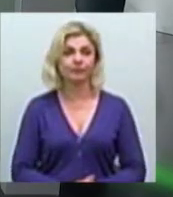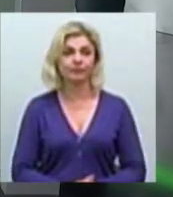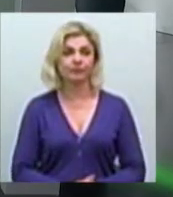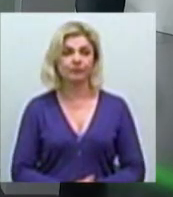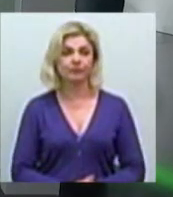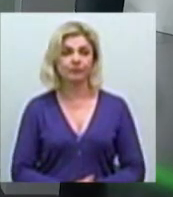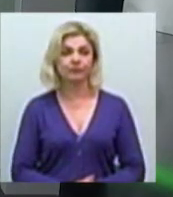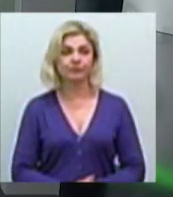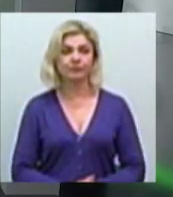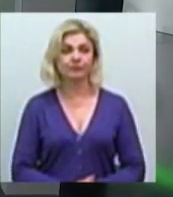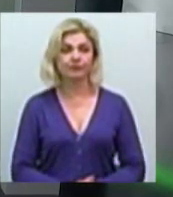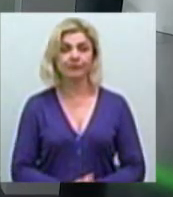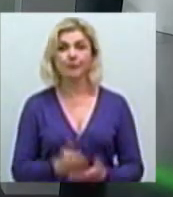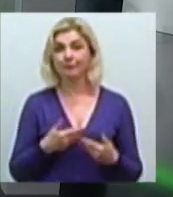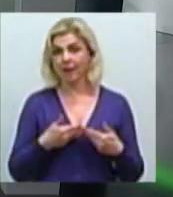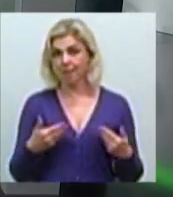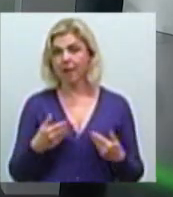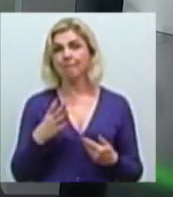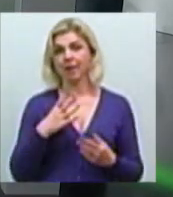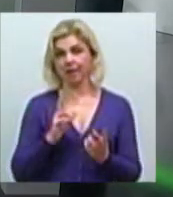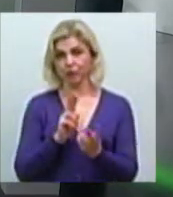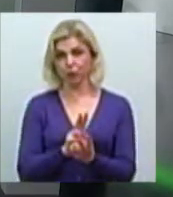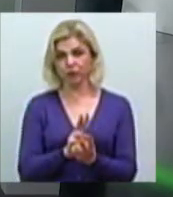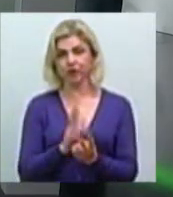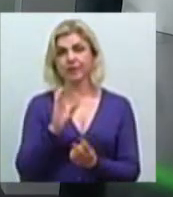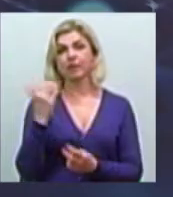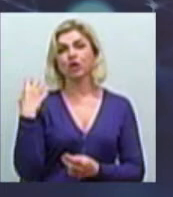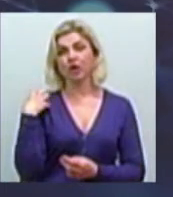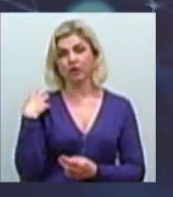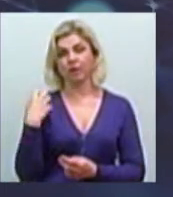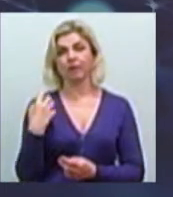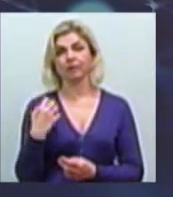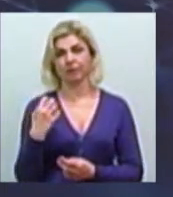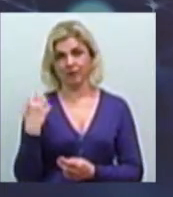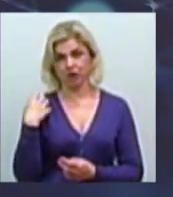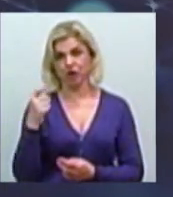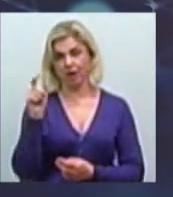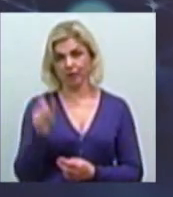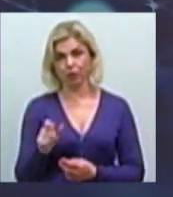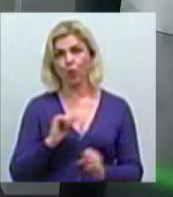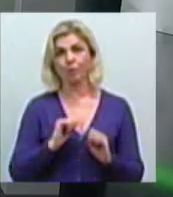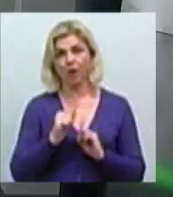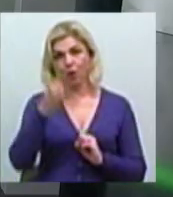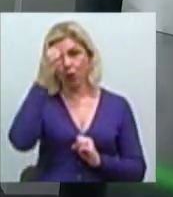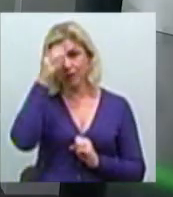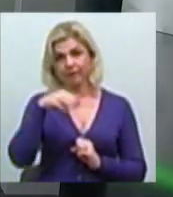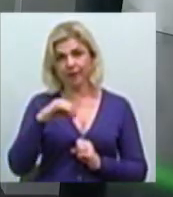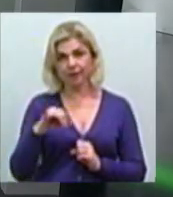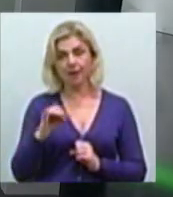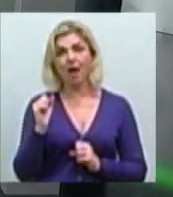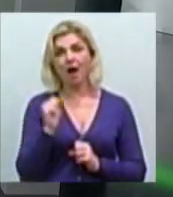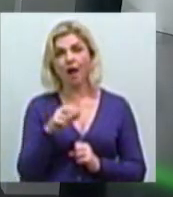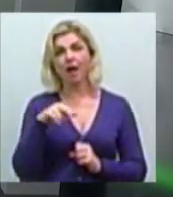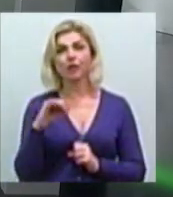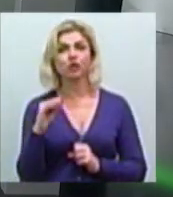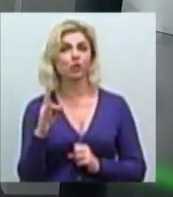Ми мали попередню зустріч з начальником, начальницею управління освіти Анною